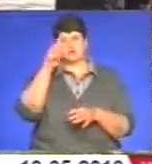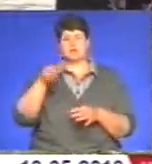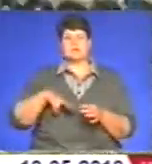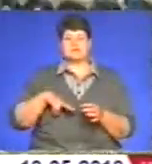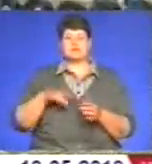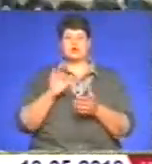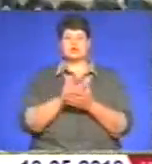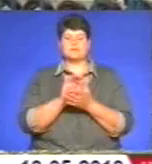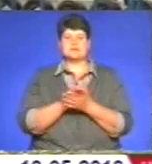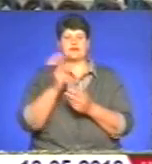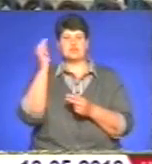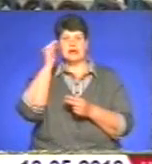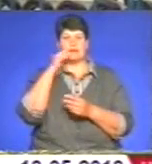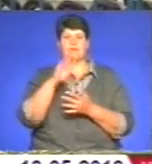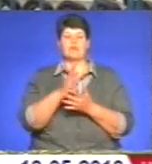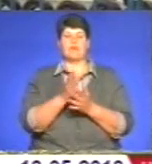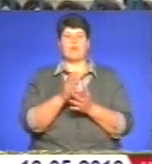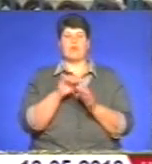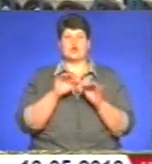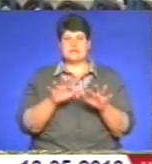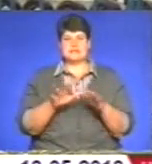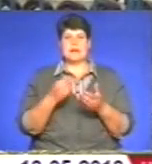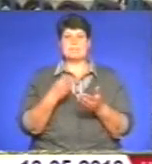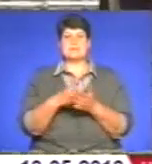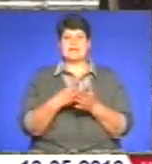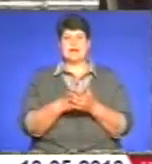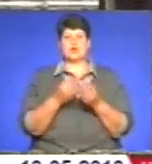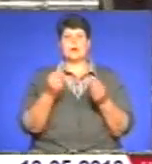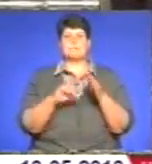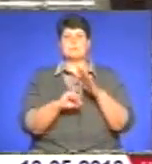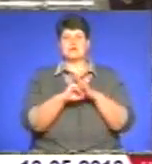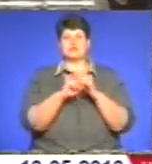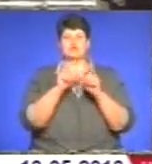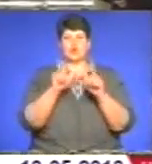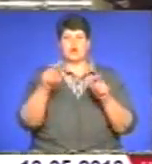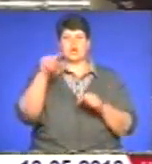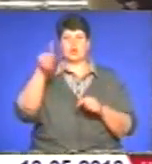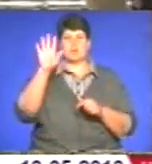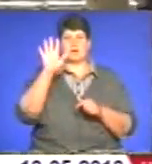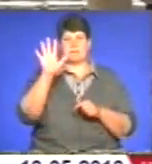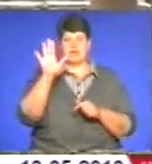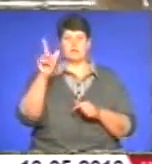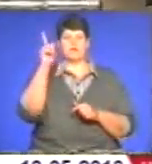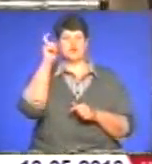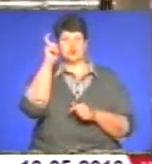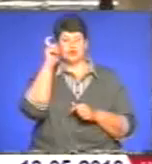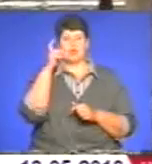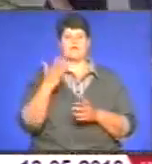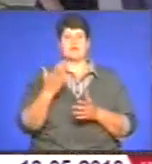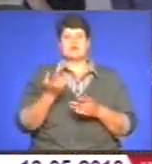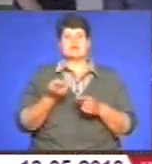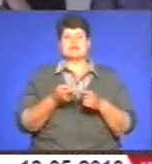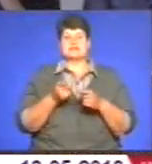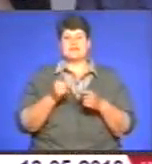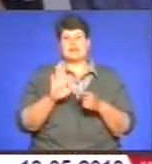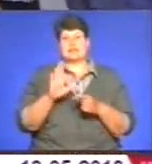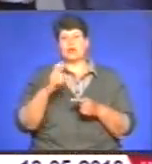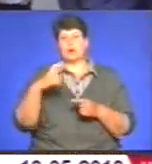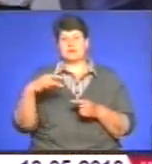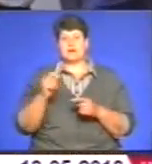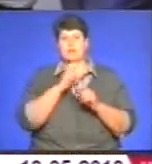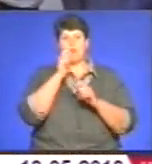ознайомився з навчальним процесом та матеріальною базою у школі номер 5 Чорткова та Чортківського палацу для дітей та юнацтва. Валентин Хоптян